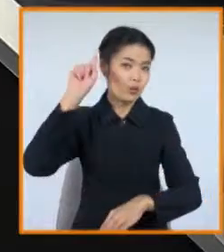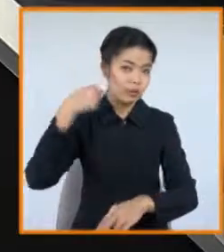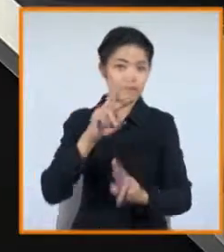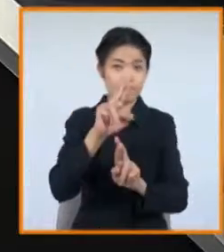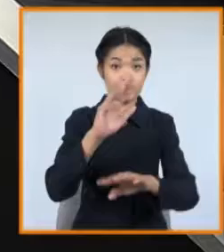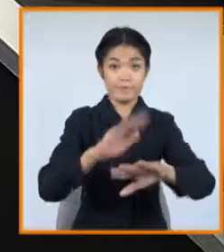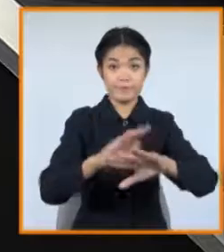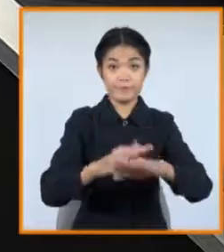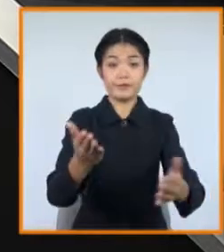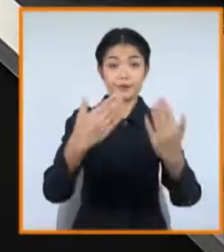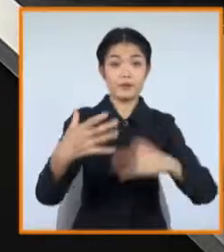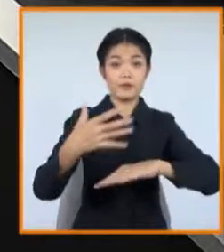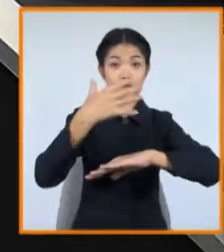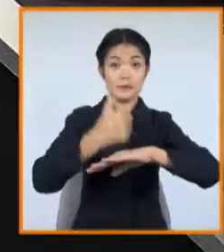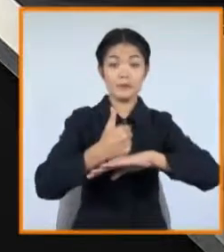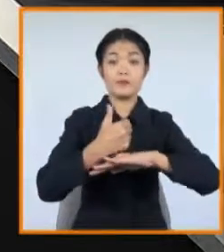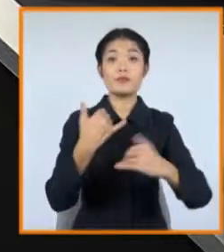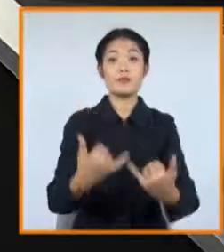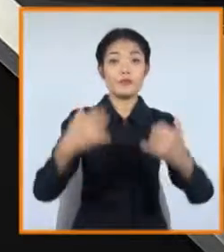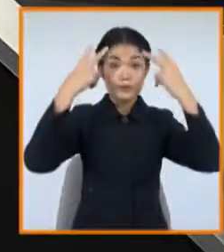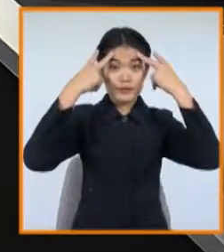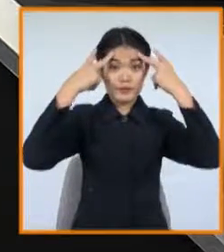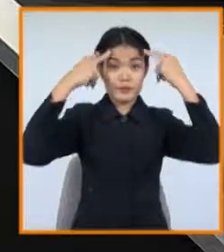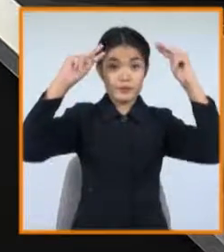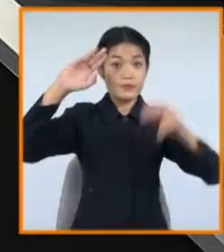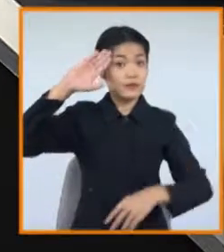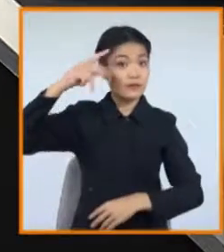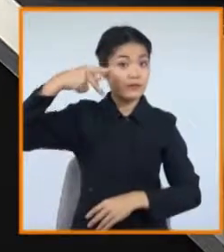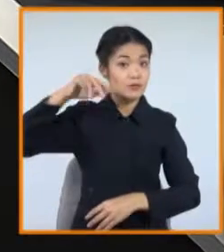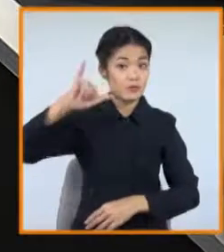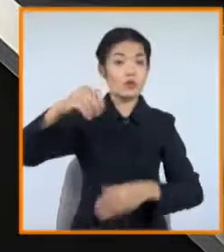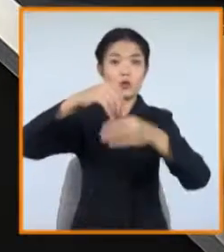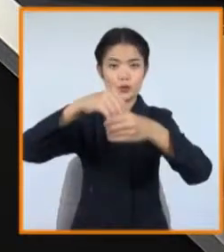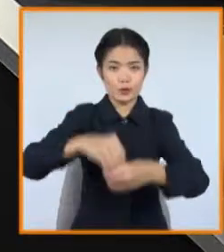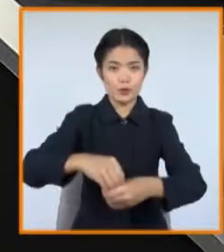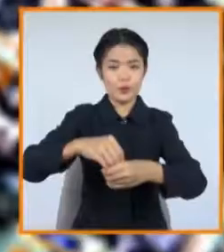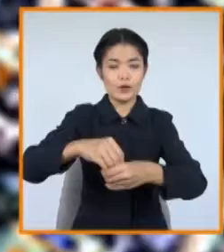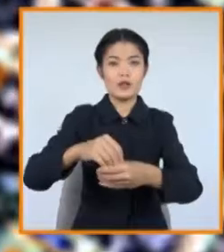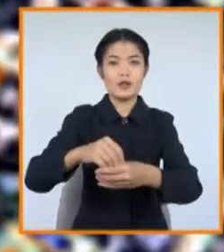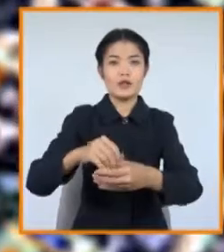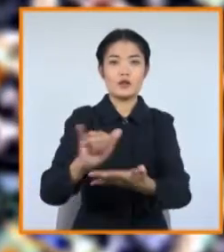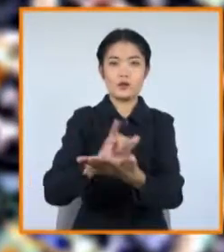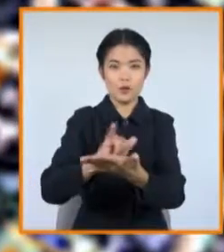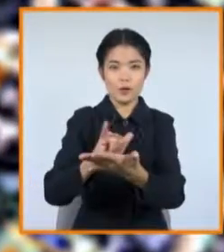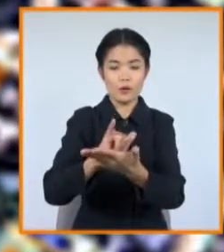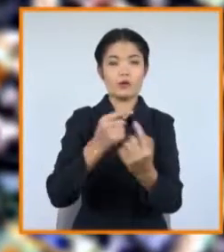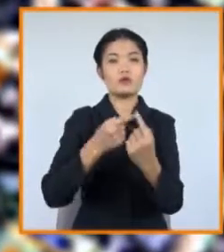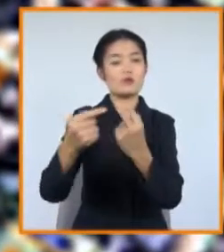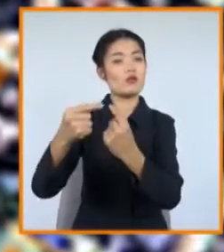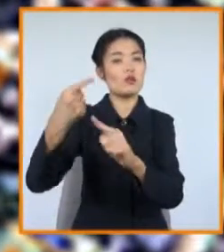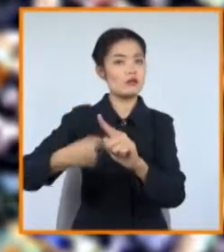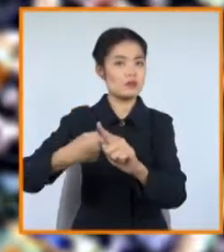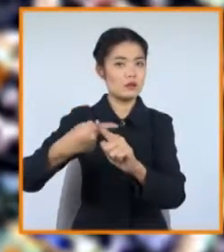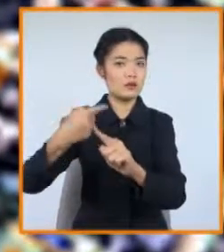ันที่ความเคลื่อนไหวทางด้านการเมืองในวันนี้นายกรัฐมนตรียังอยู่ที่นิวยอร์กยาวไปจนถึงวันที่25เลยนะคะ